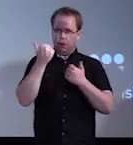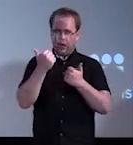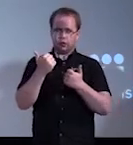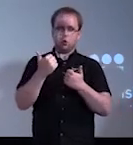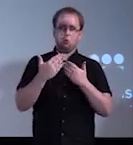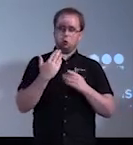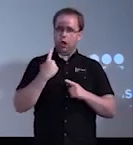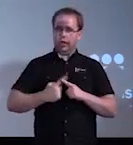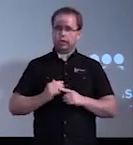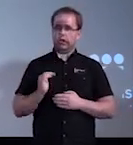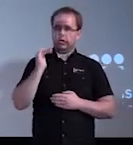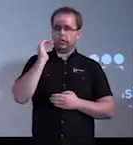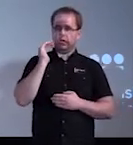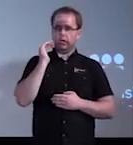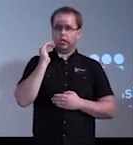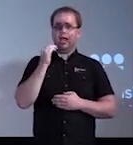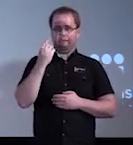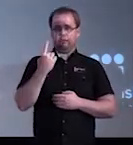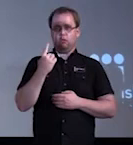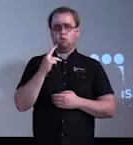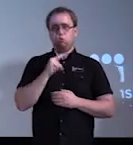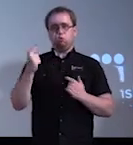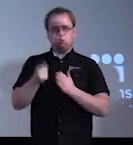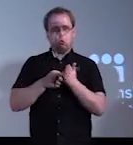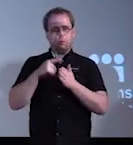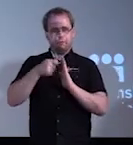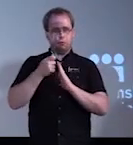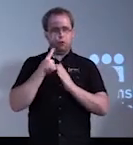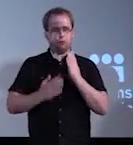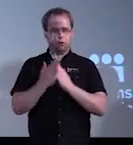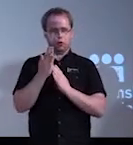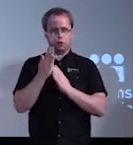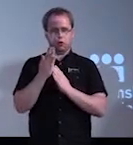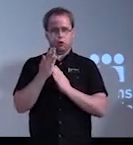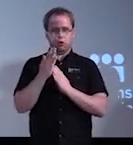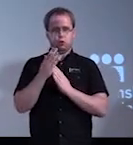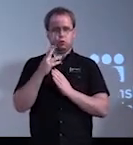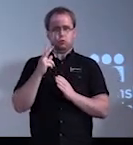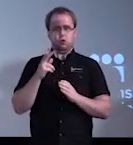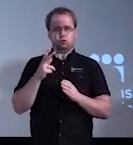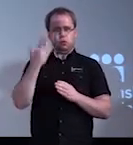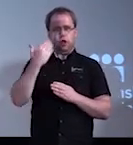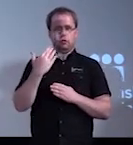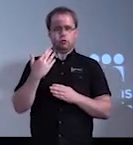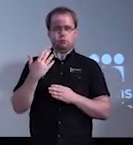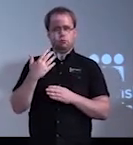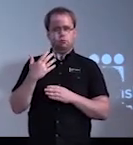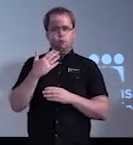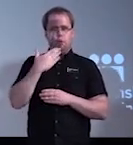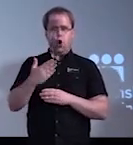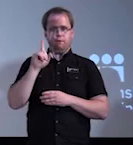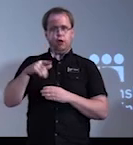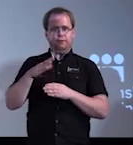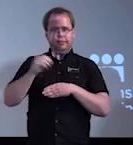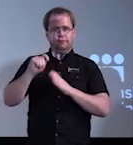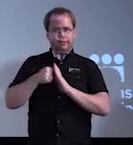förenkla ett nytt filmavtal som verkligen kommer kunna bidra till en kraftfull svensk filmproduktion, långfilmsproduktion. Jag